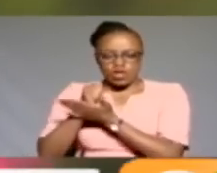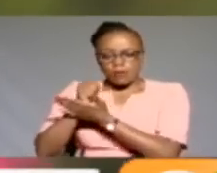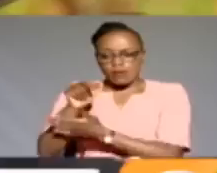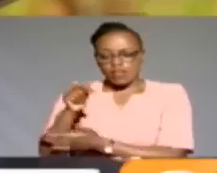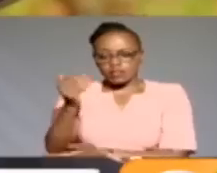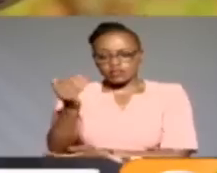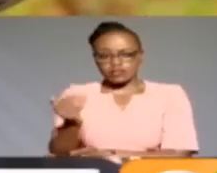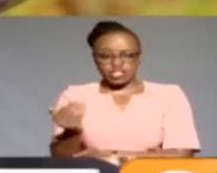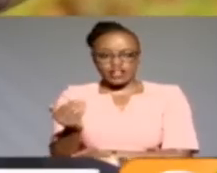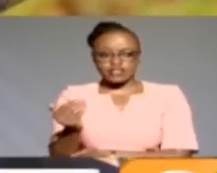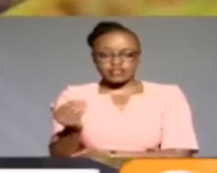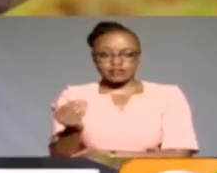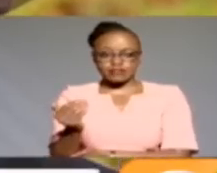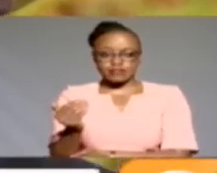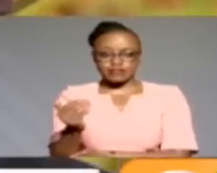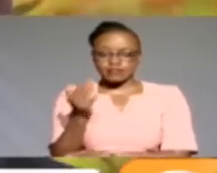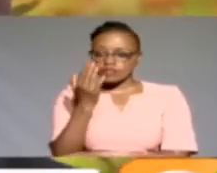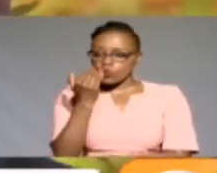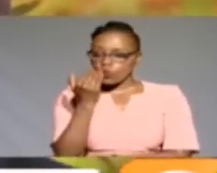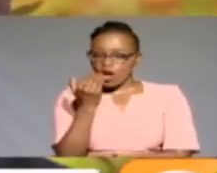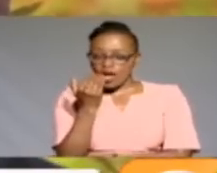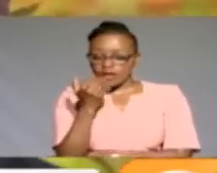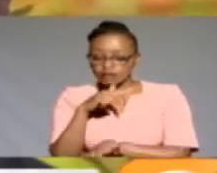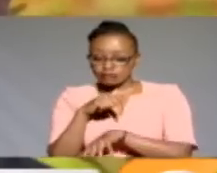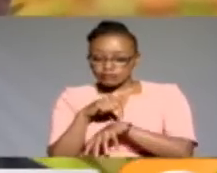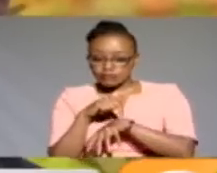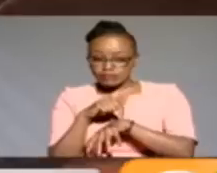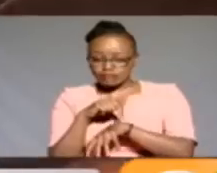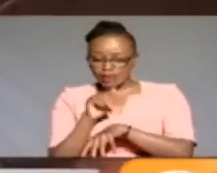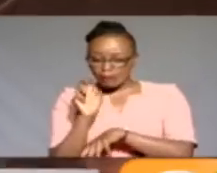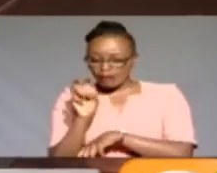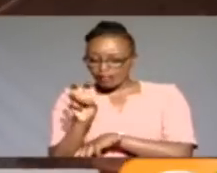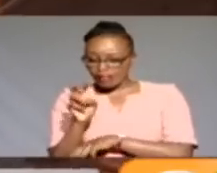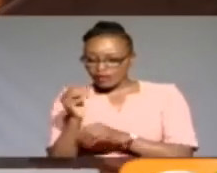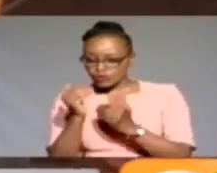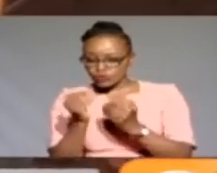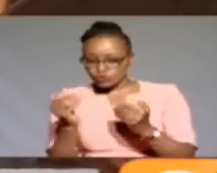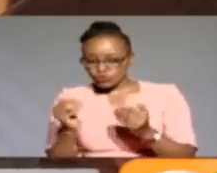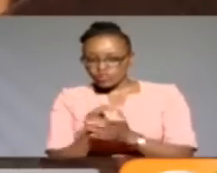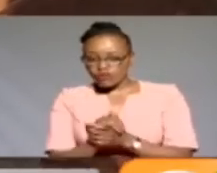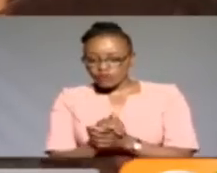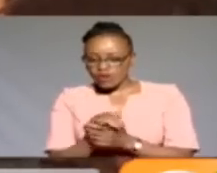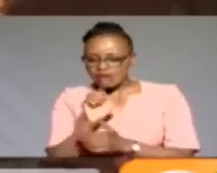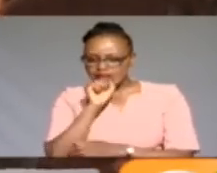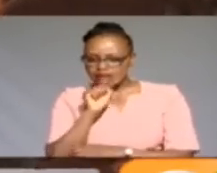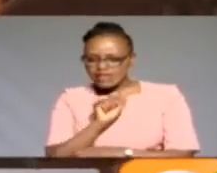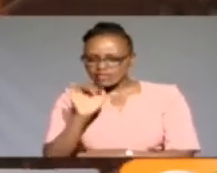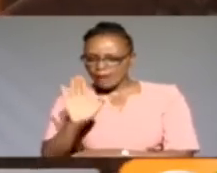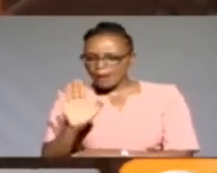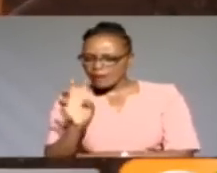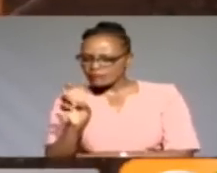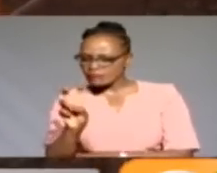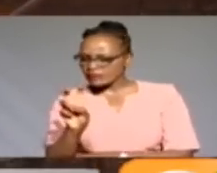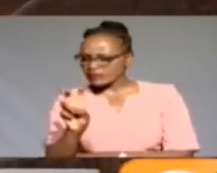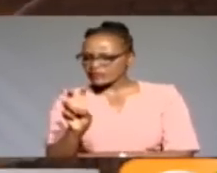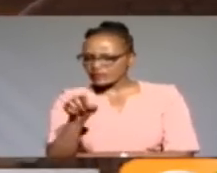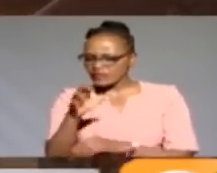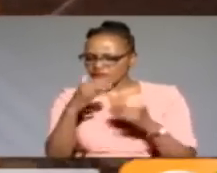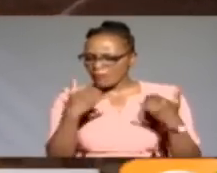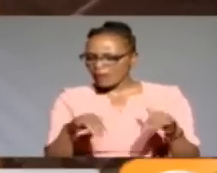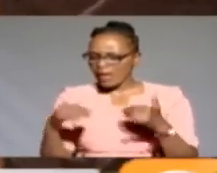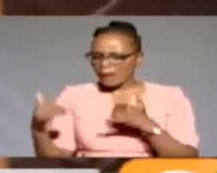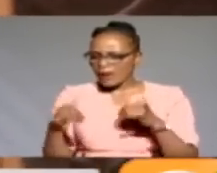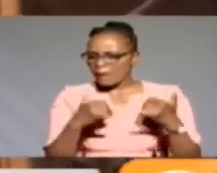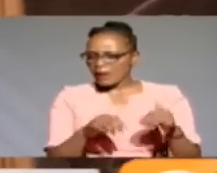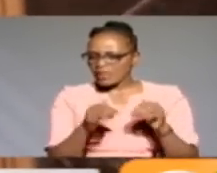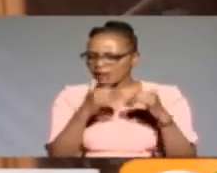mtoto. Kwa sababu wakati nilikuwa ninaangalia watoto wale wa rika lake, ninaona wanacheza, wale